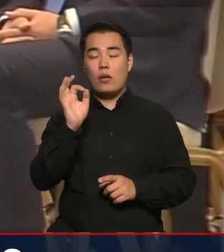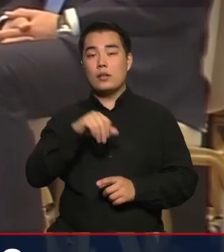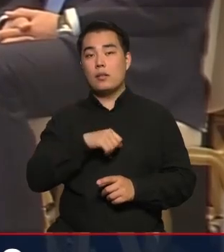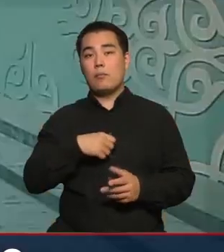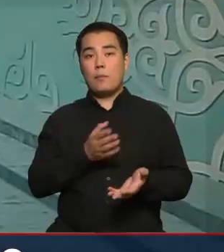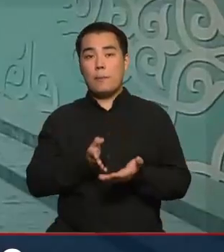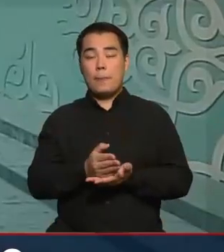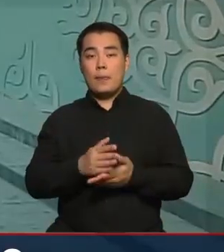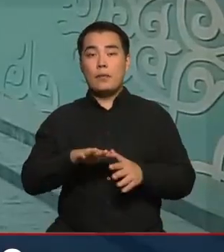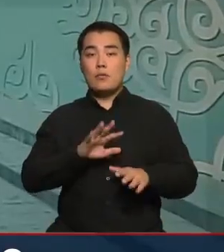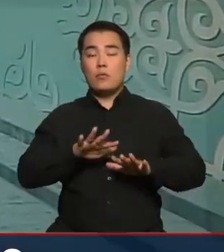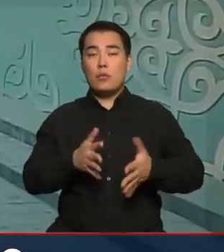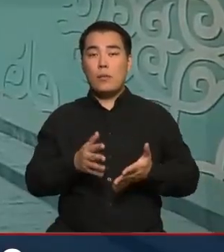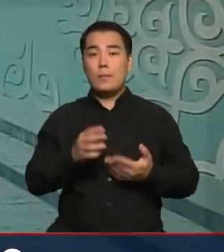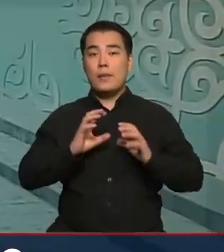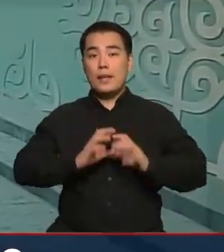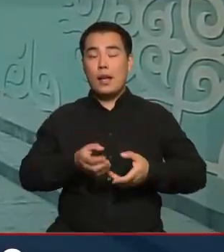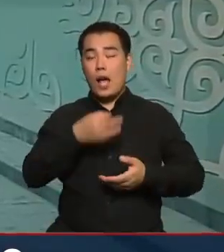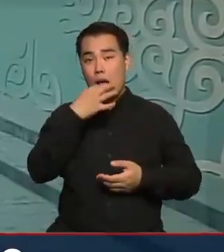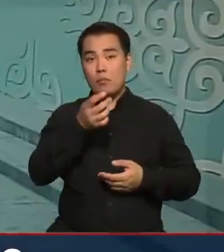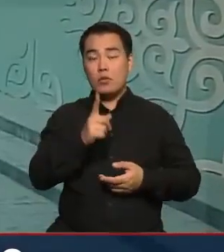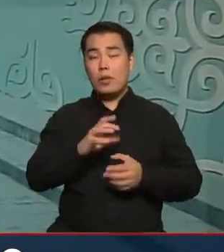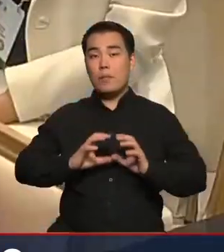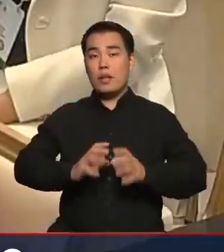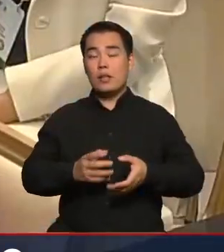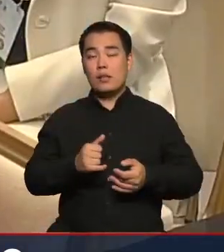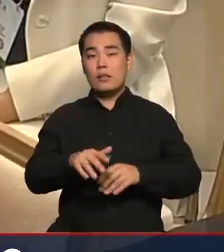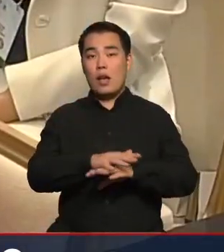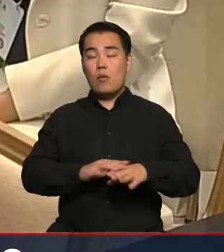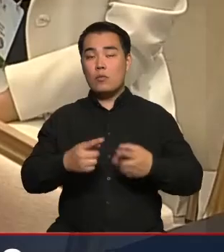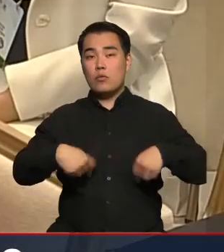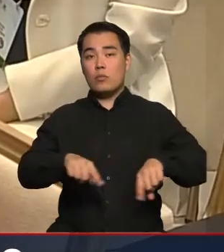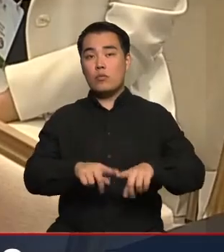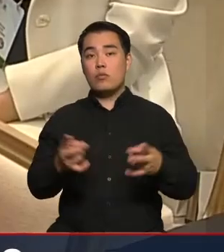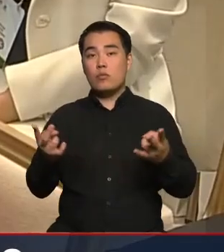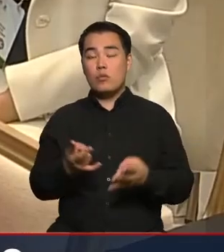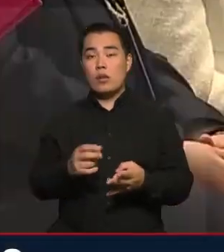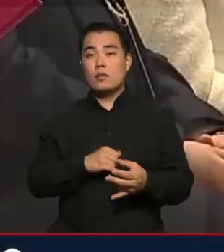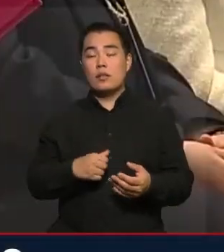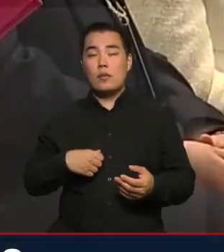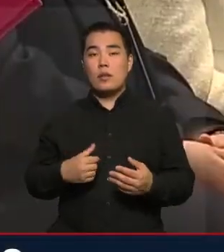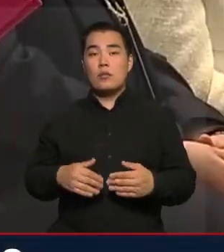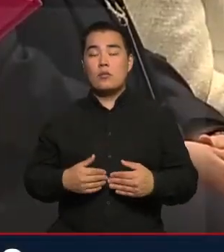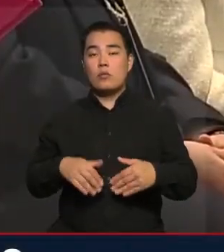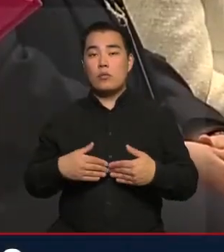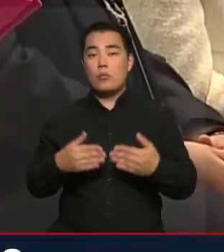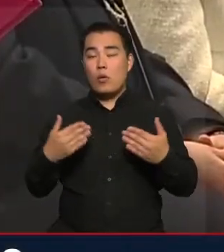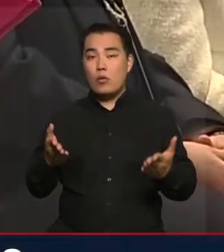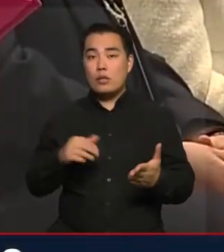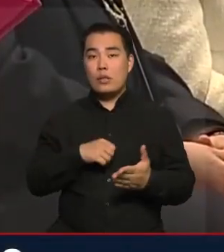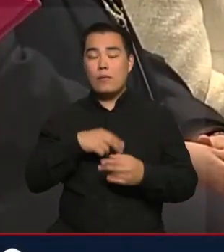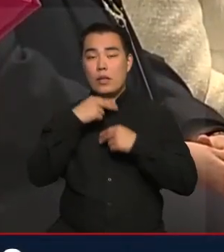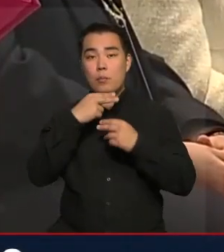геополитической ситуации в мире отметив что Международное сообщество нуждается в разрядке и в новой позитивной